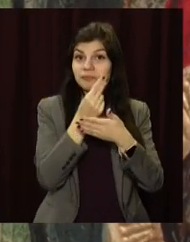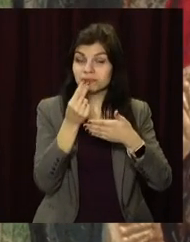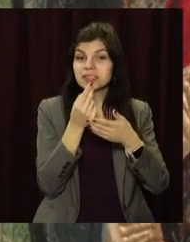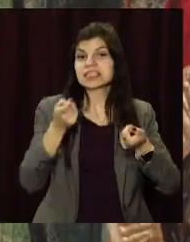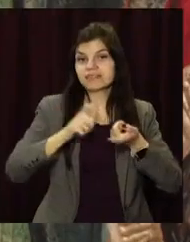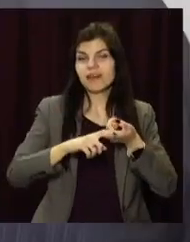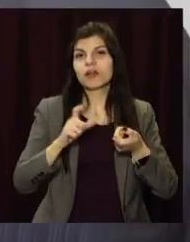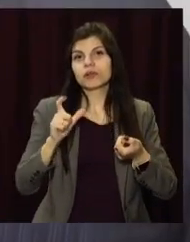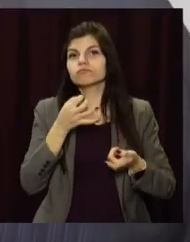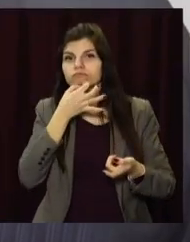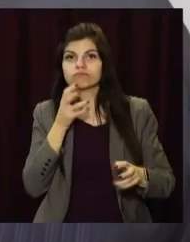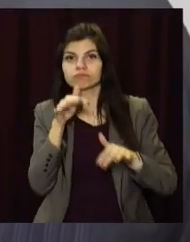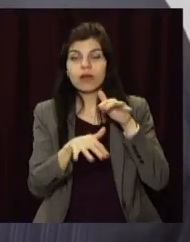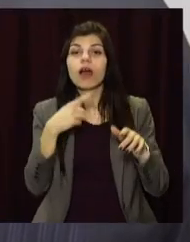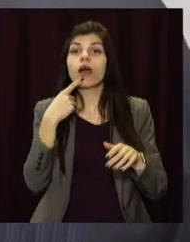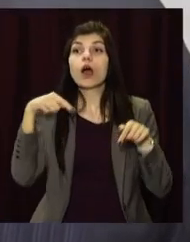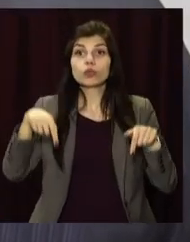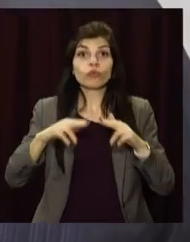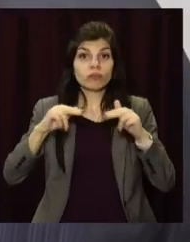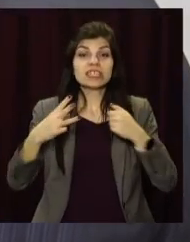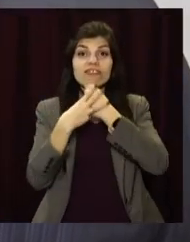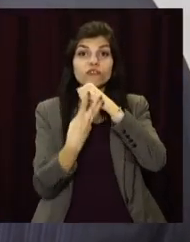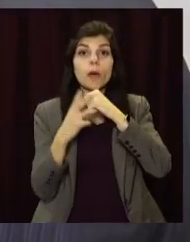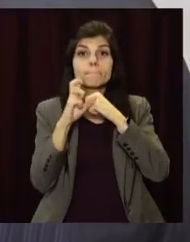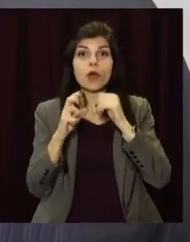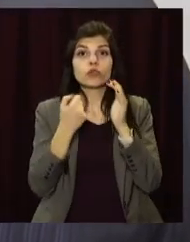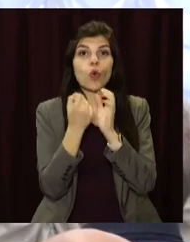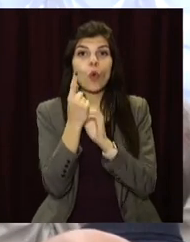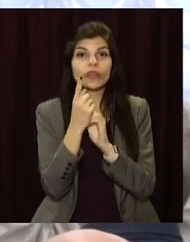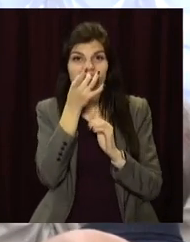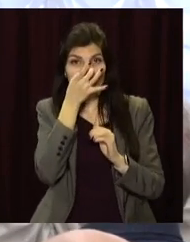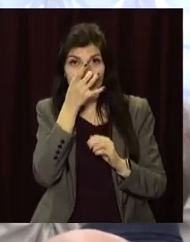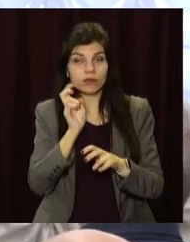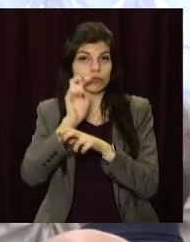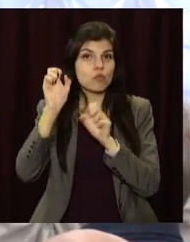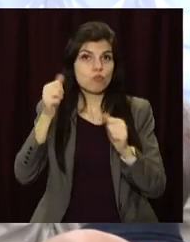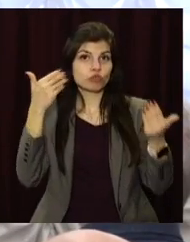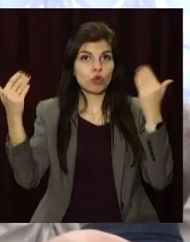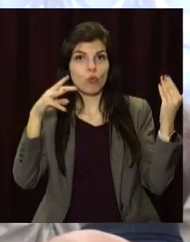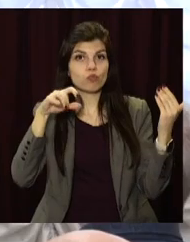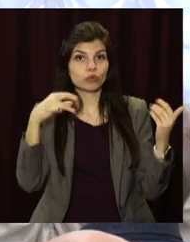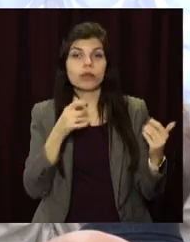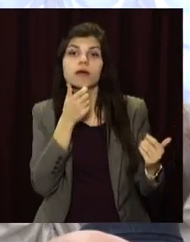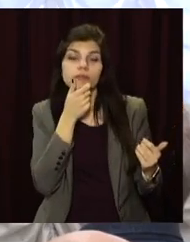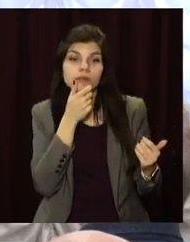військових, особливо льотних частин. Як мені там сказали, що, знаєте, а я кажу, як вам